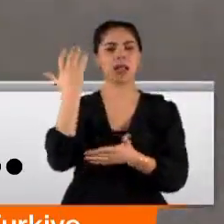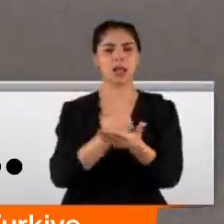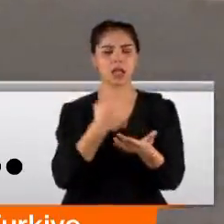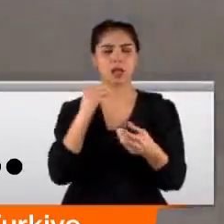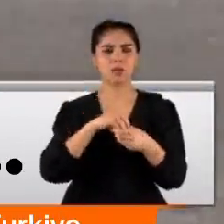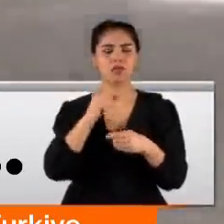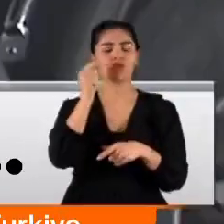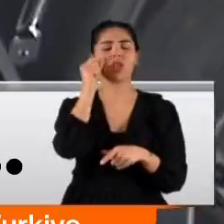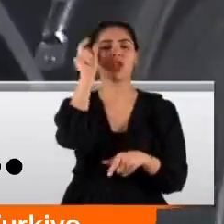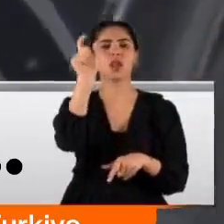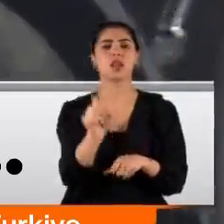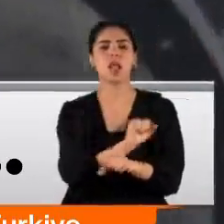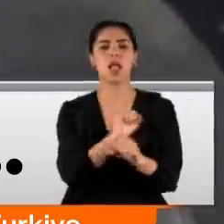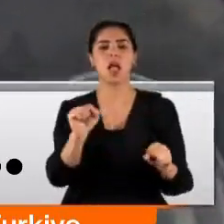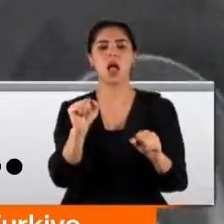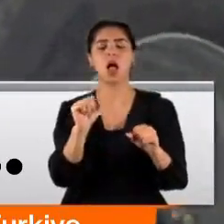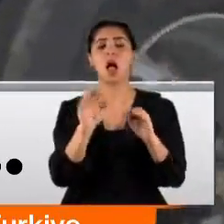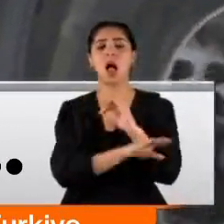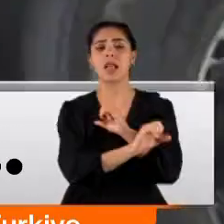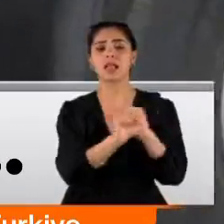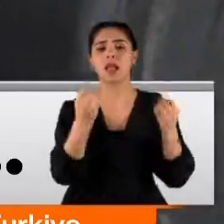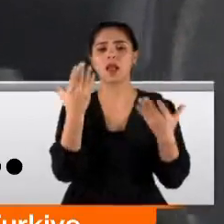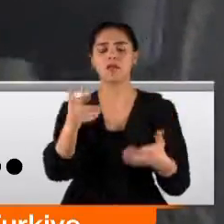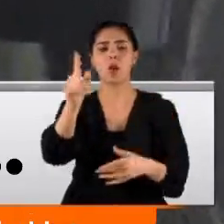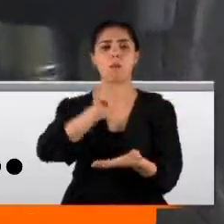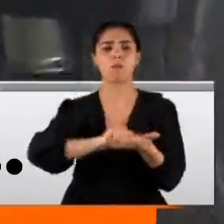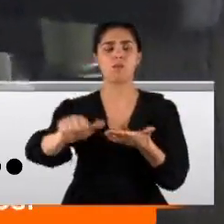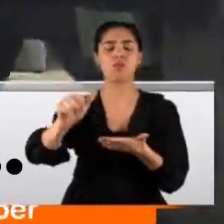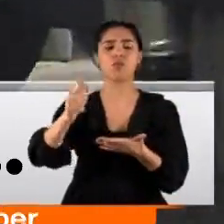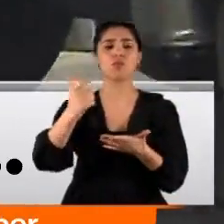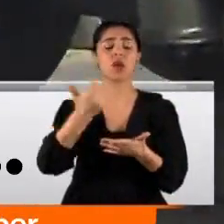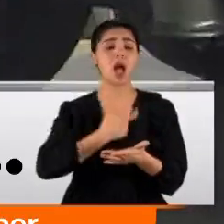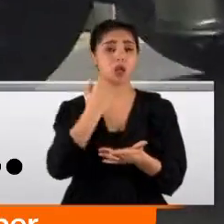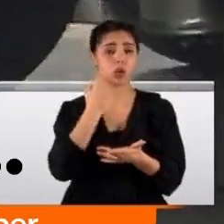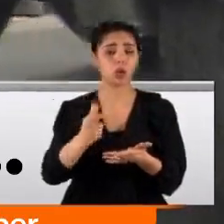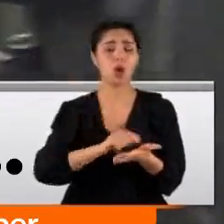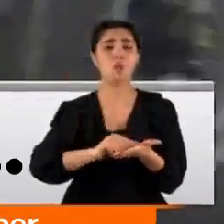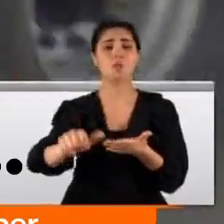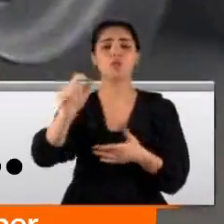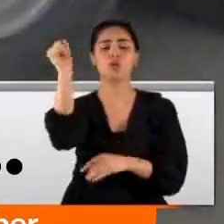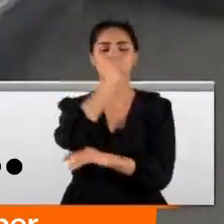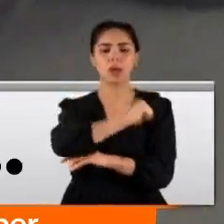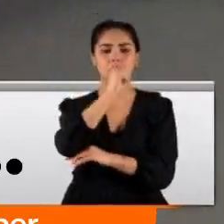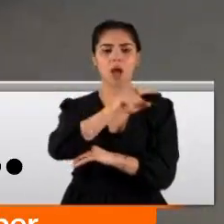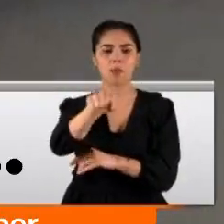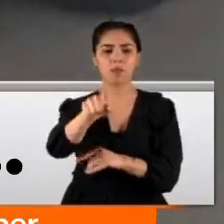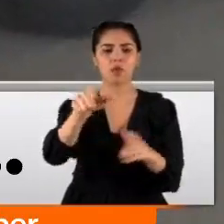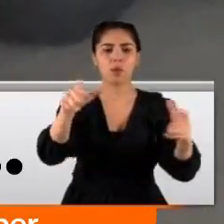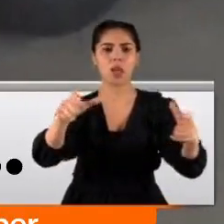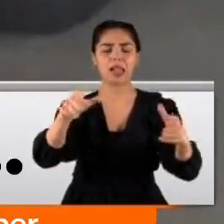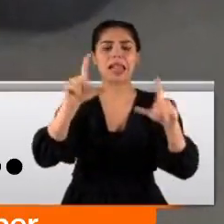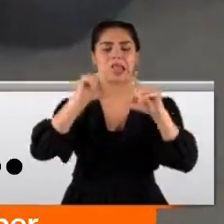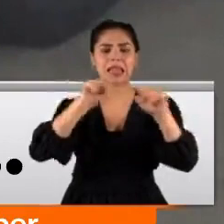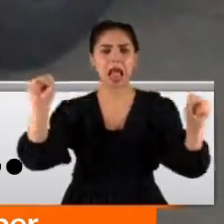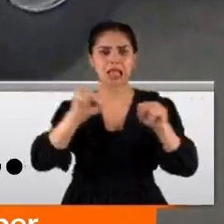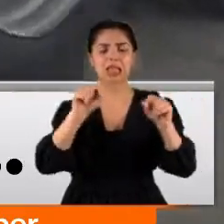insan hayatıyla oynuyor. Mevzuata göre bütün kamyon ve tırlarda işte bu darbe sönümleyici tamponla stepnelerin olması